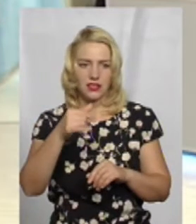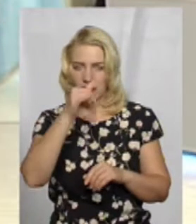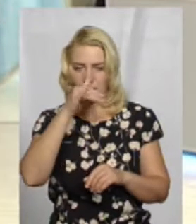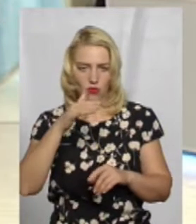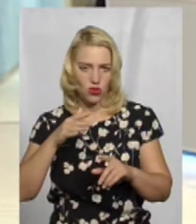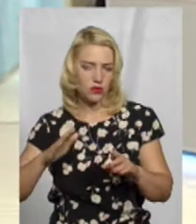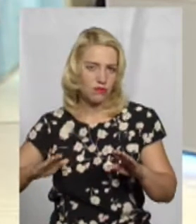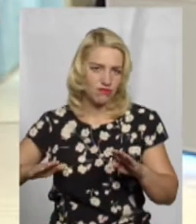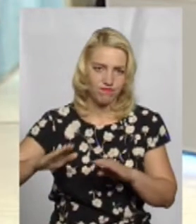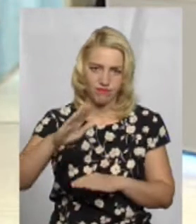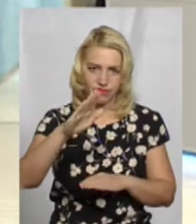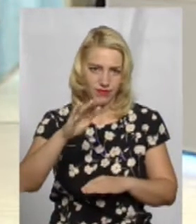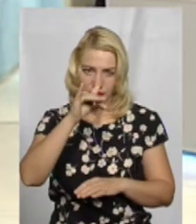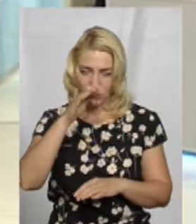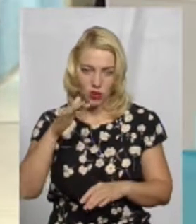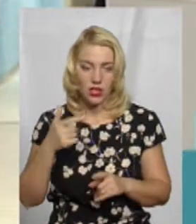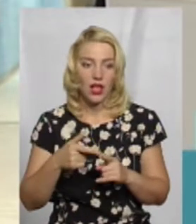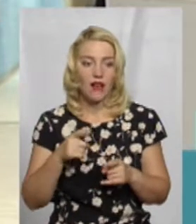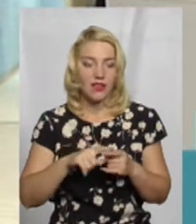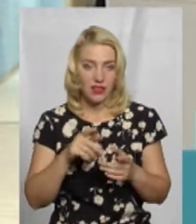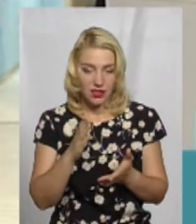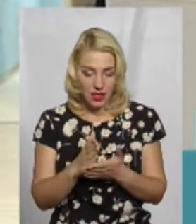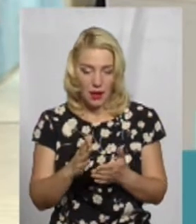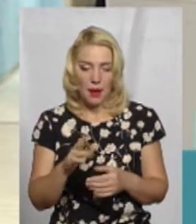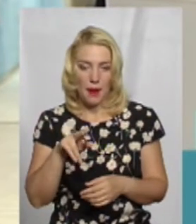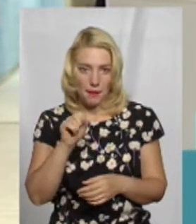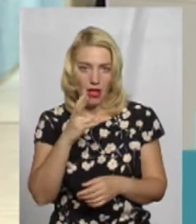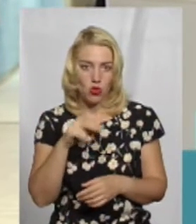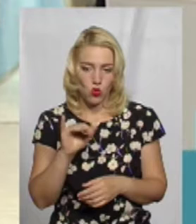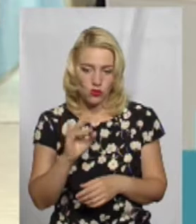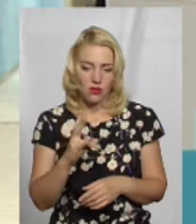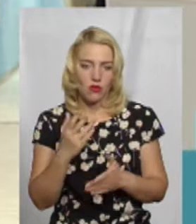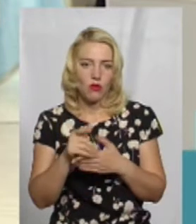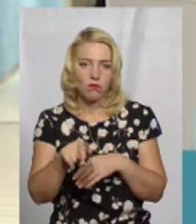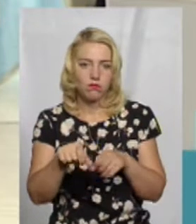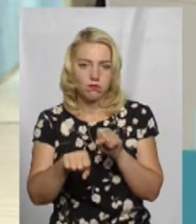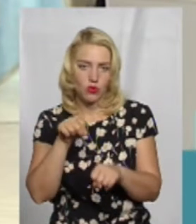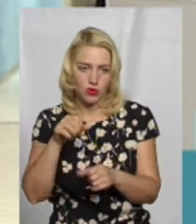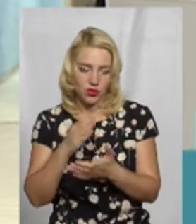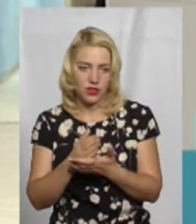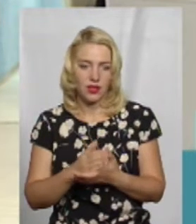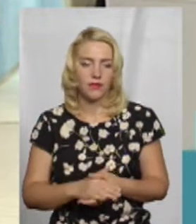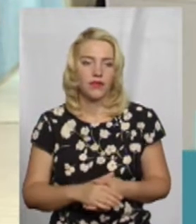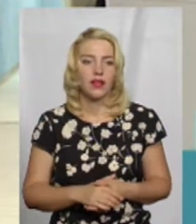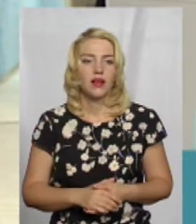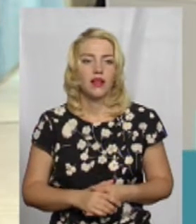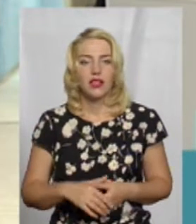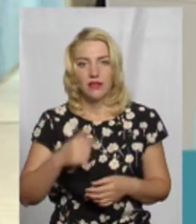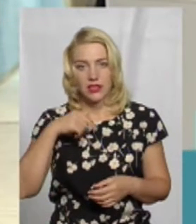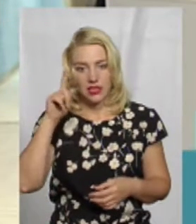напевно, заїхати. Він є, але він з порушенням. І... Ви знаєте, коли